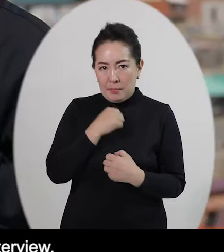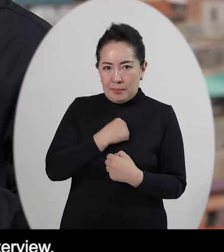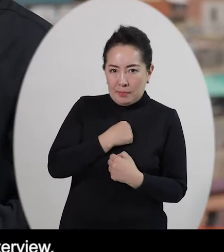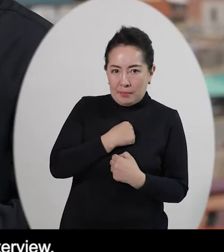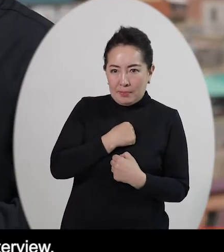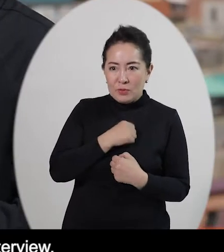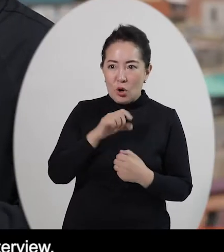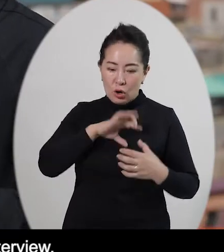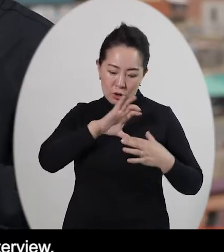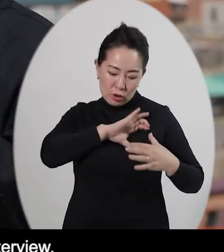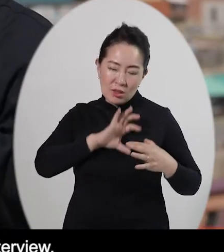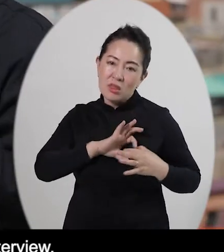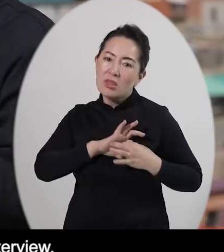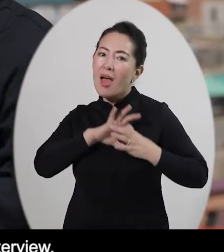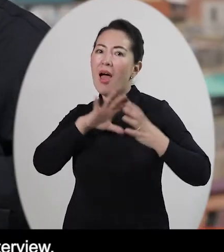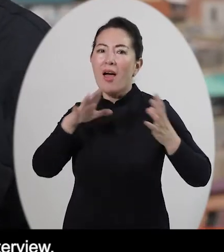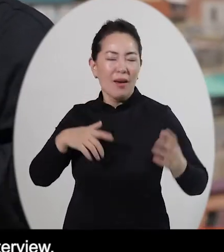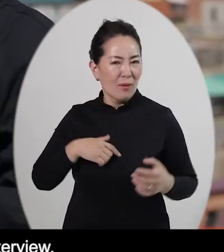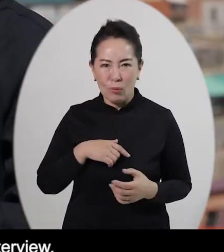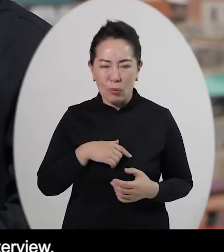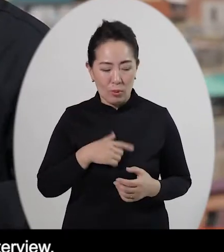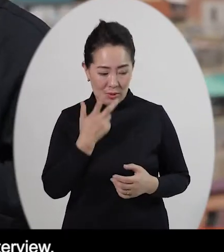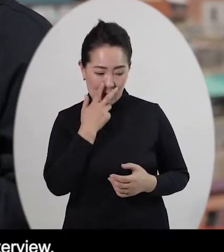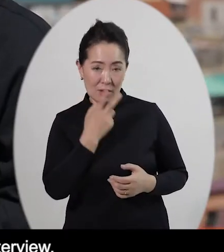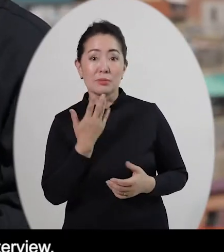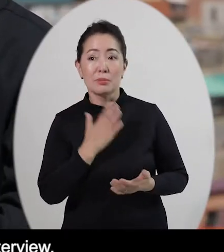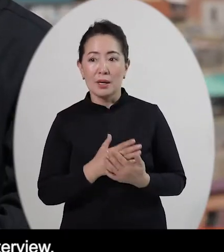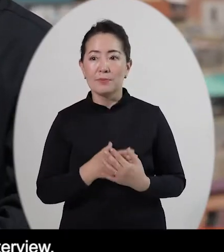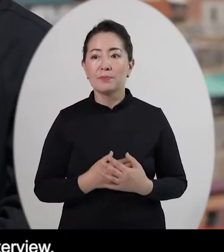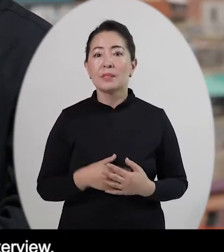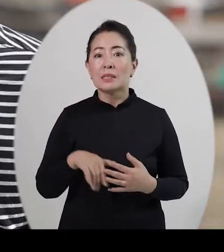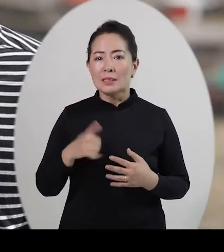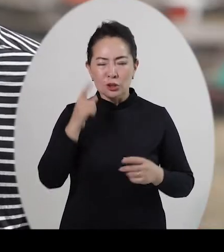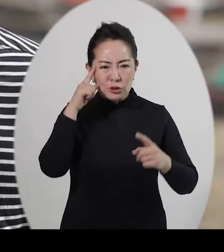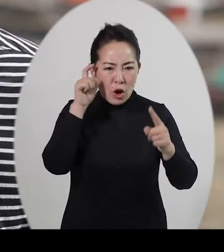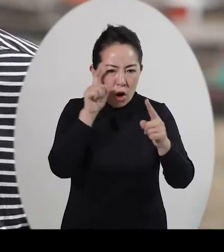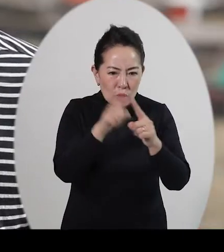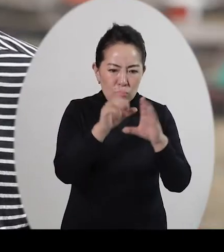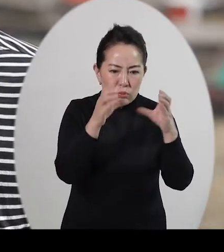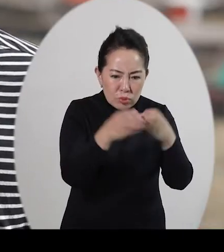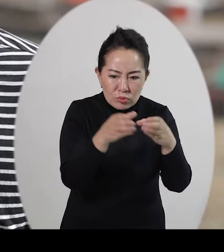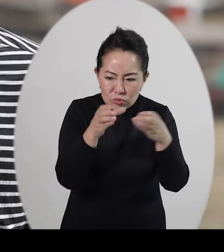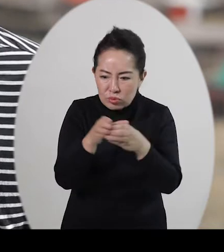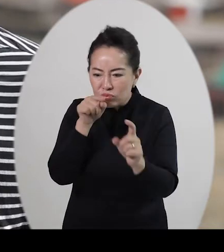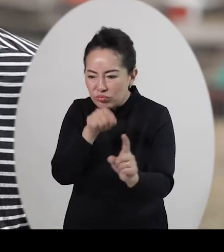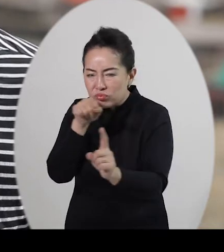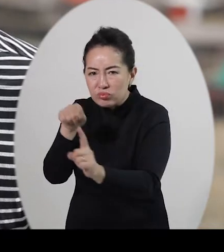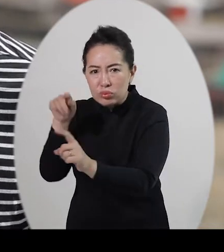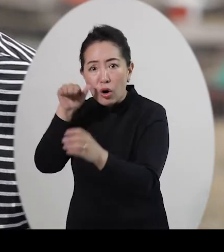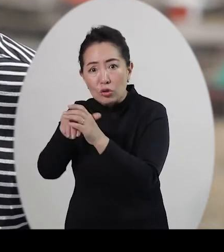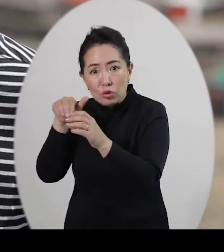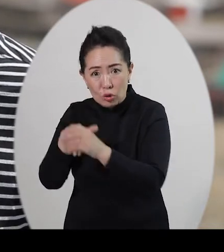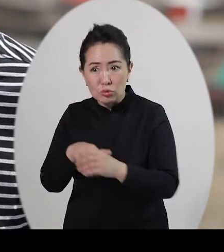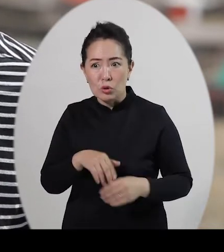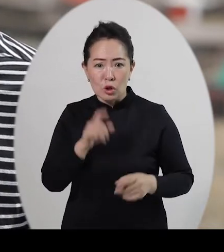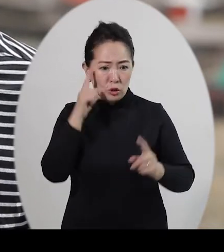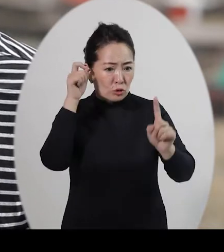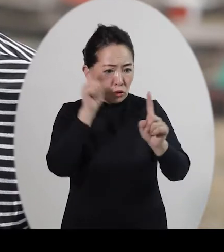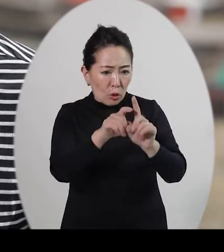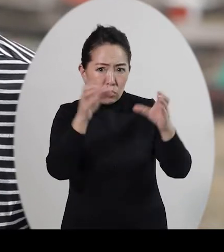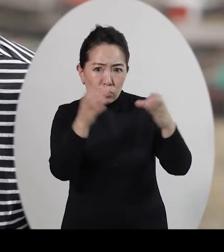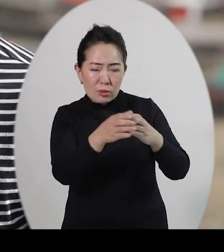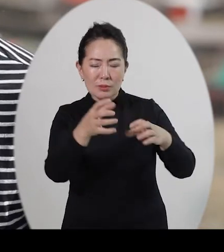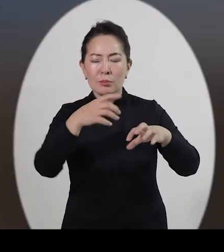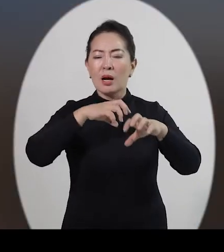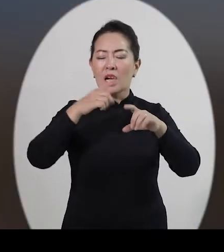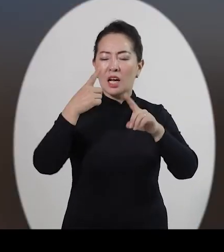их тийм бие барьсан, яг тийм өөрийнхөө их дотоод сэтгэлийг нээж гарахгүй байсан. Яг зорилтод бүлгээ олох байсан. Яагаад вэ гэх юм бол бидний